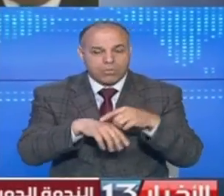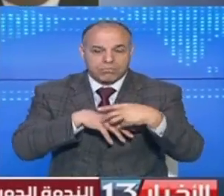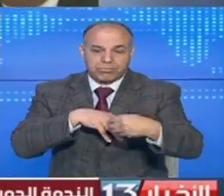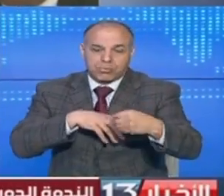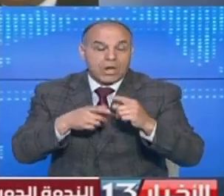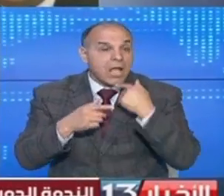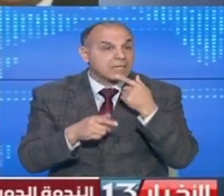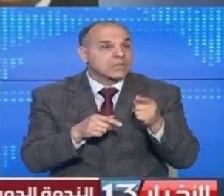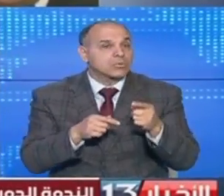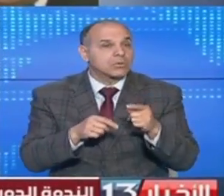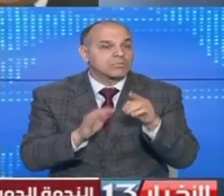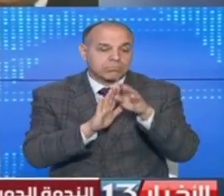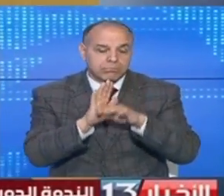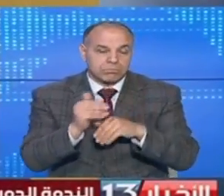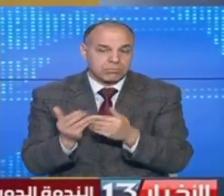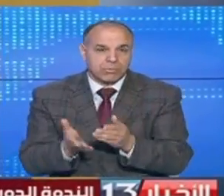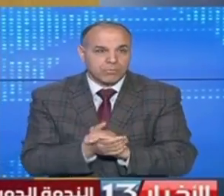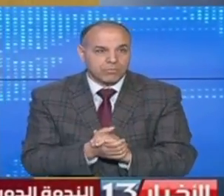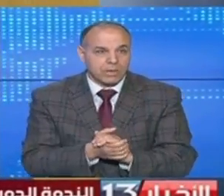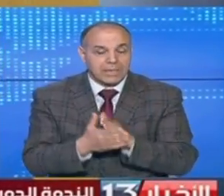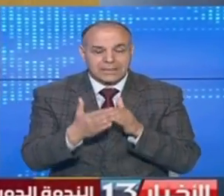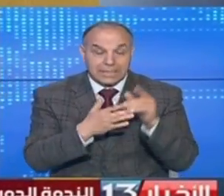تصدرت جدول الاعمال